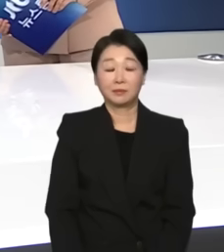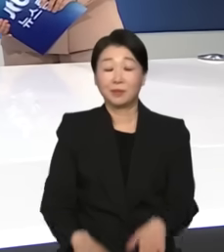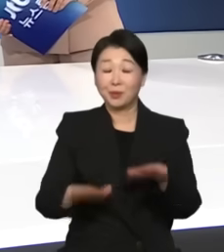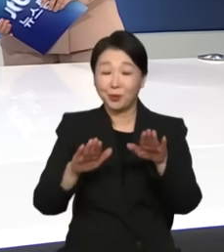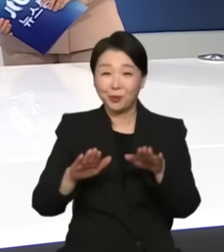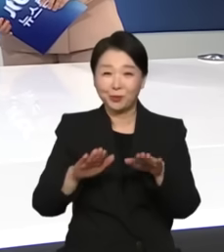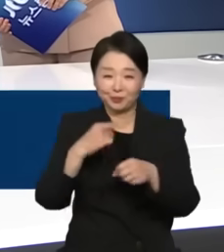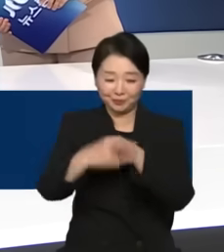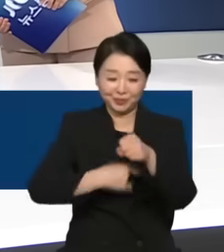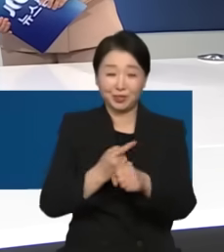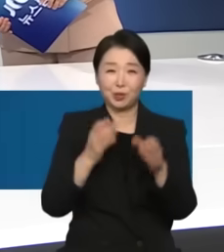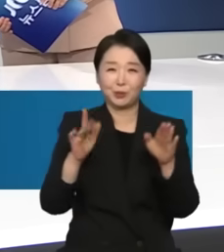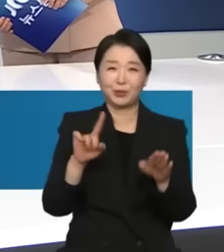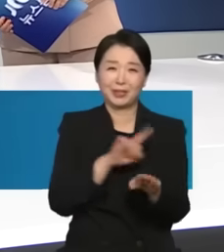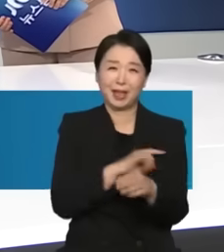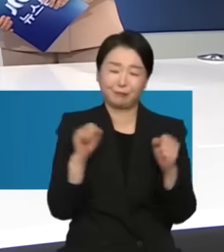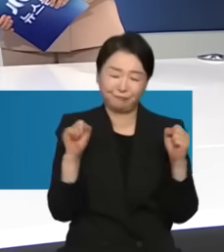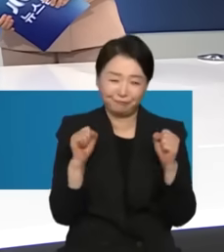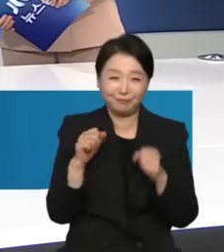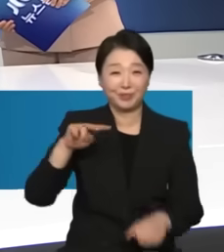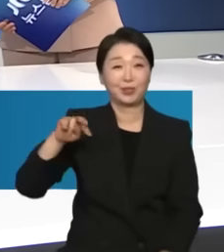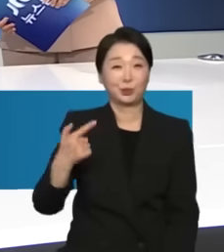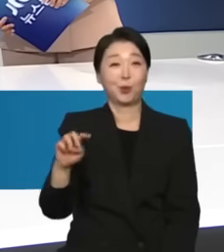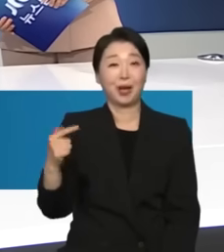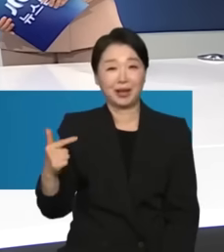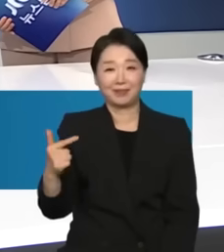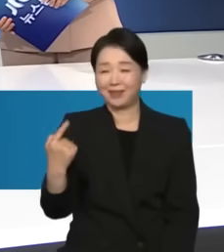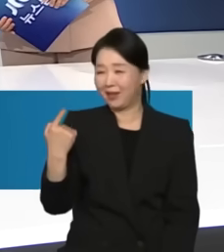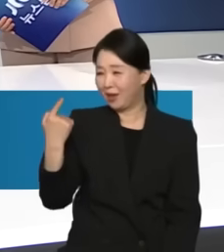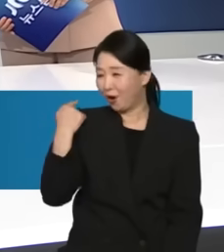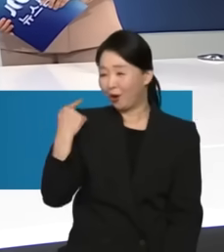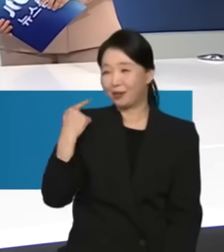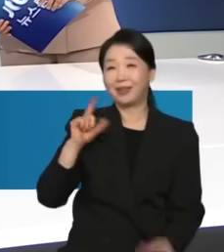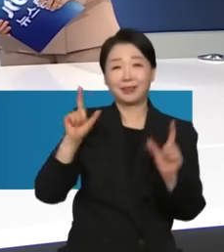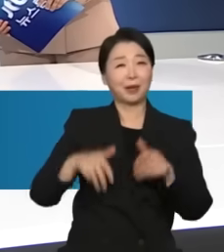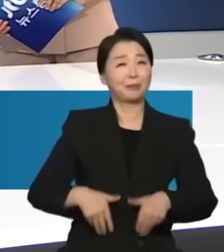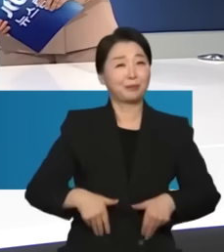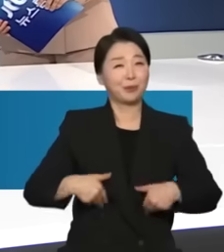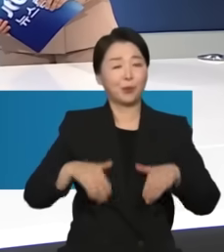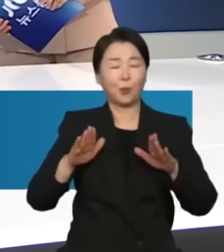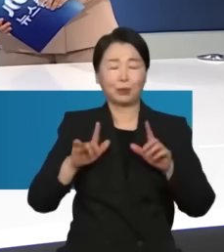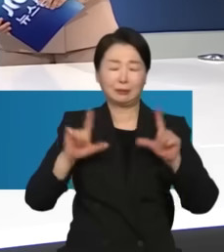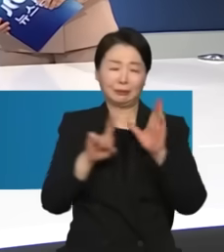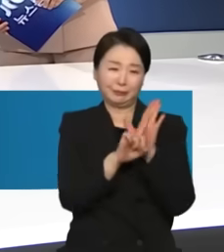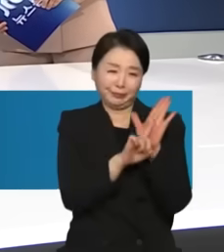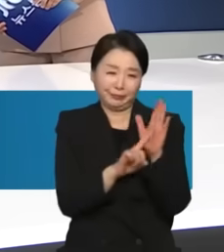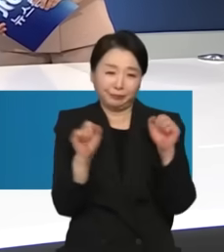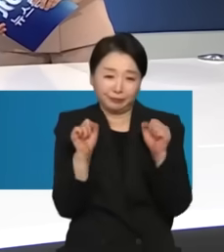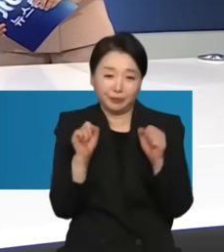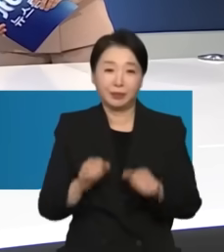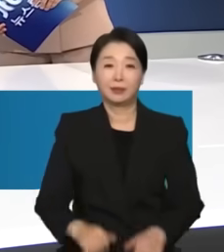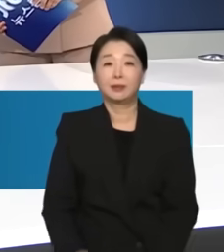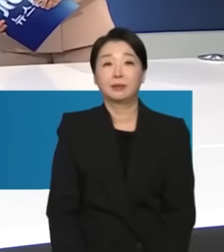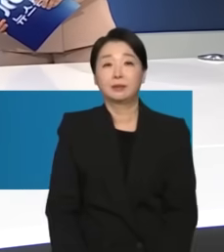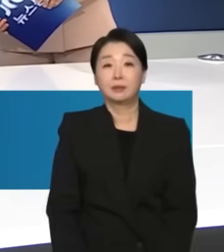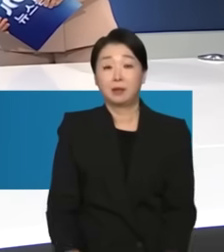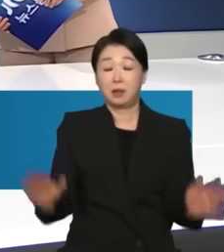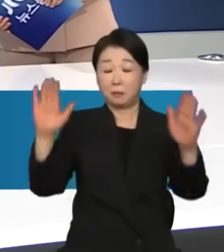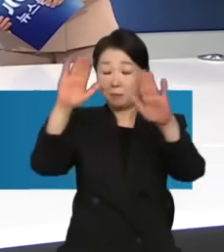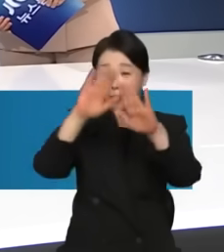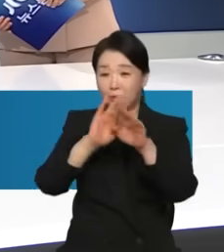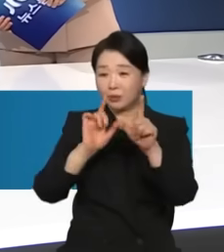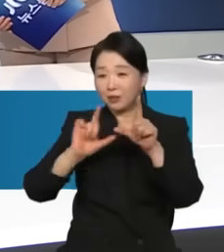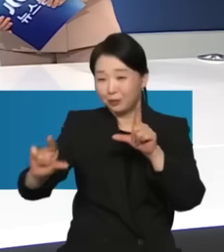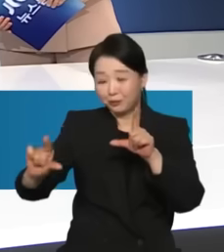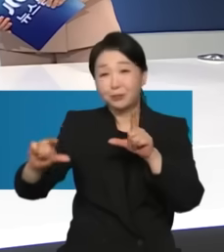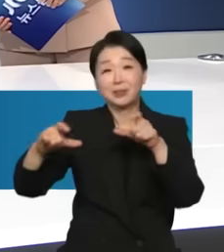오늘은 1년 중 가장 춥다는 소환입니다. 어제까지는 좀 포근했는데 오늘은 기온이 떨어졌습니다. 밤부터는 일부 지역에